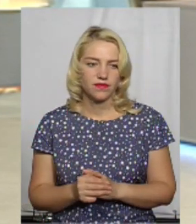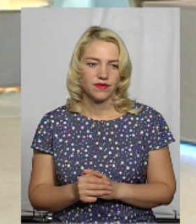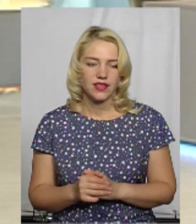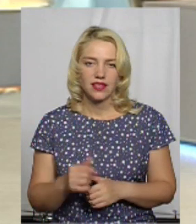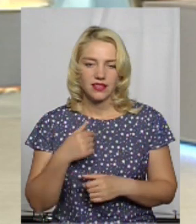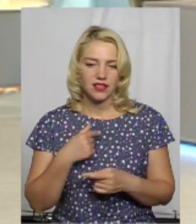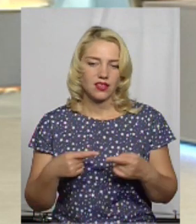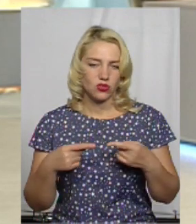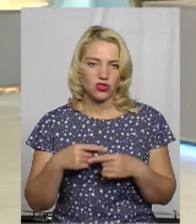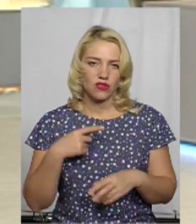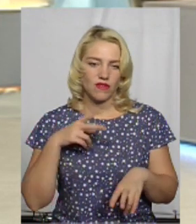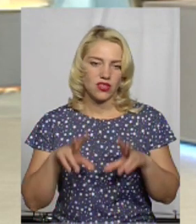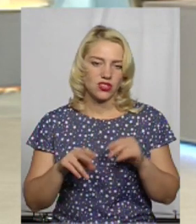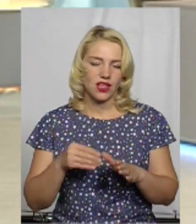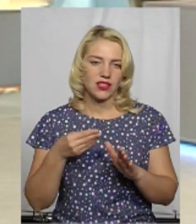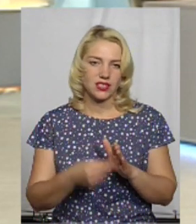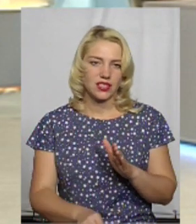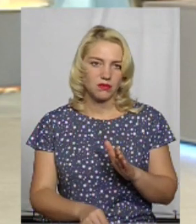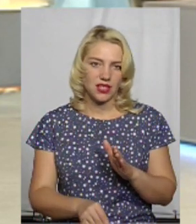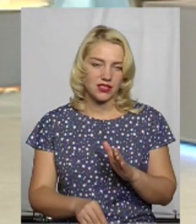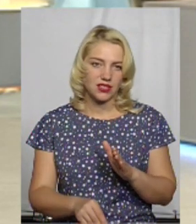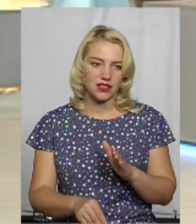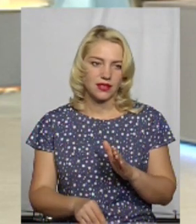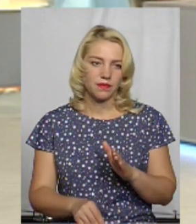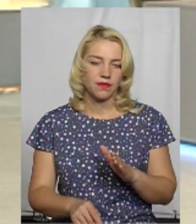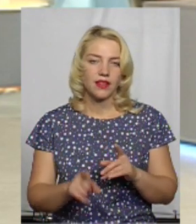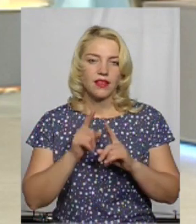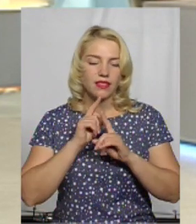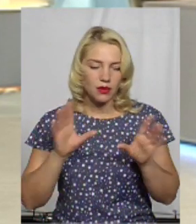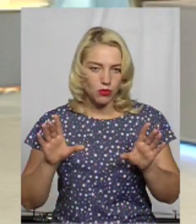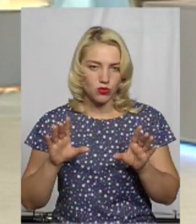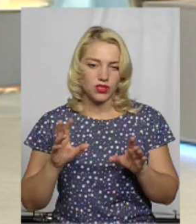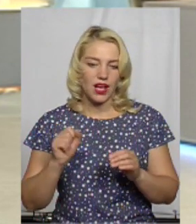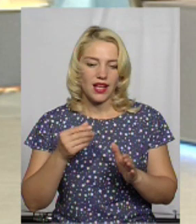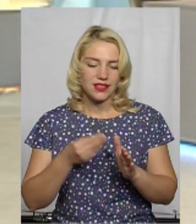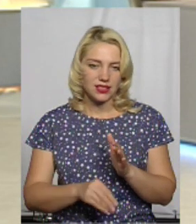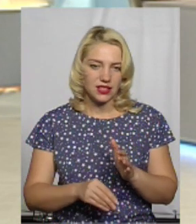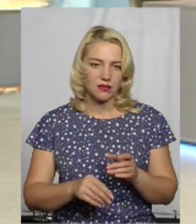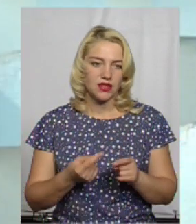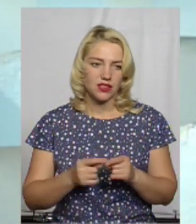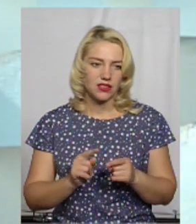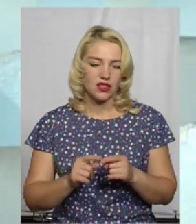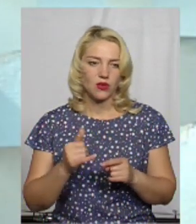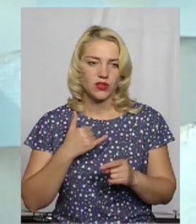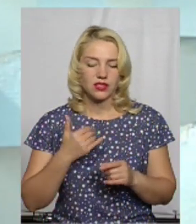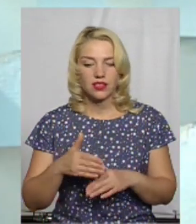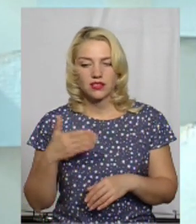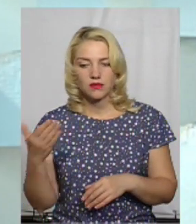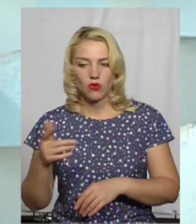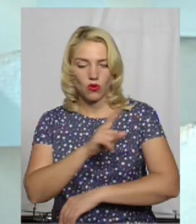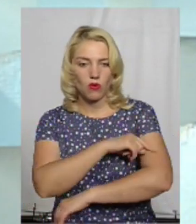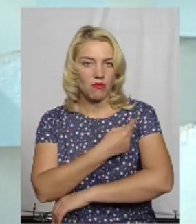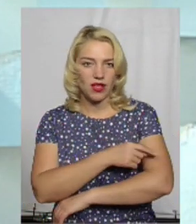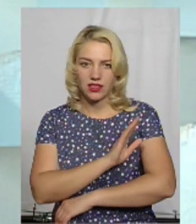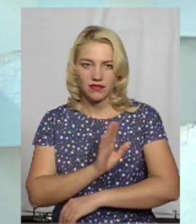Я однозначно вважаю, що дискримінації не буде, а дискримінація назріває навіть не з боку медиків, дискримінація